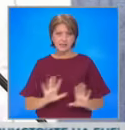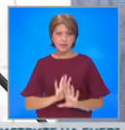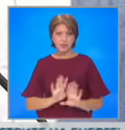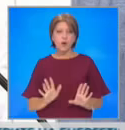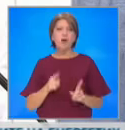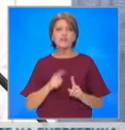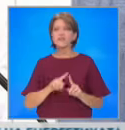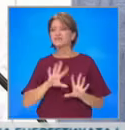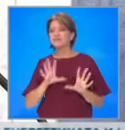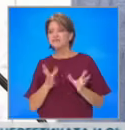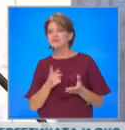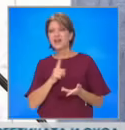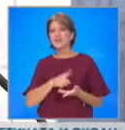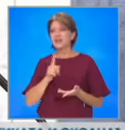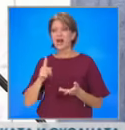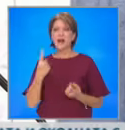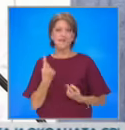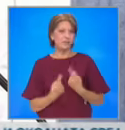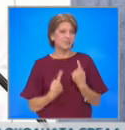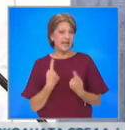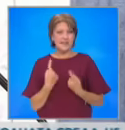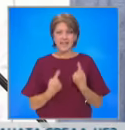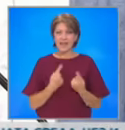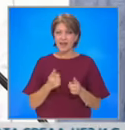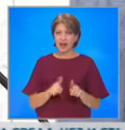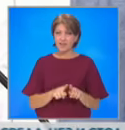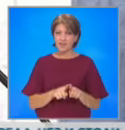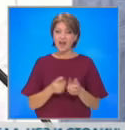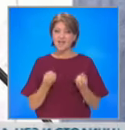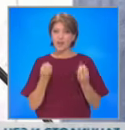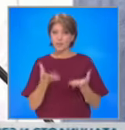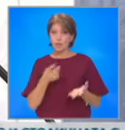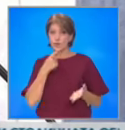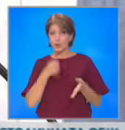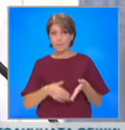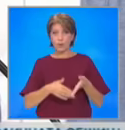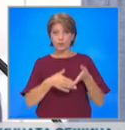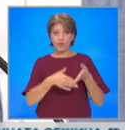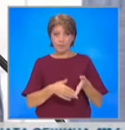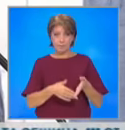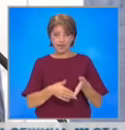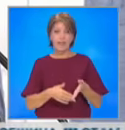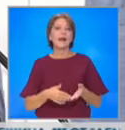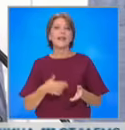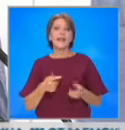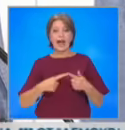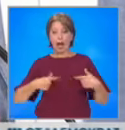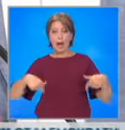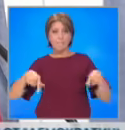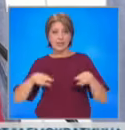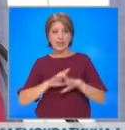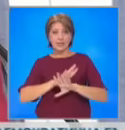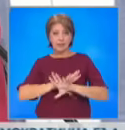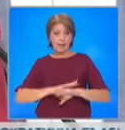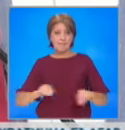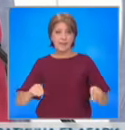всякакви заигравки за това, че е възможно подкрепата за кабинет без Демократична България и без